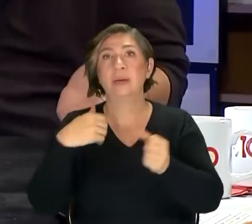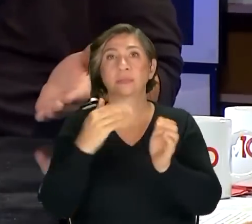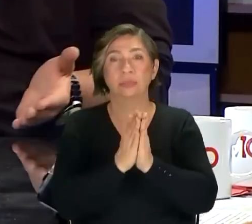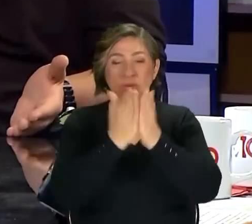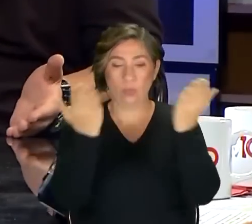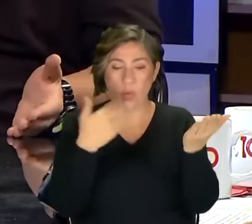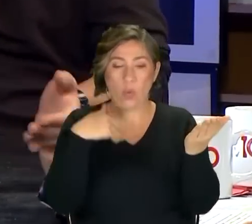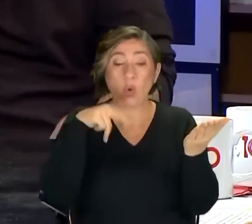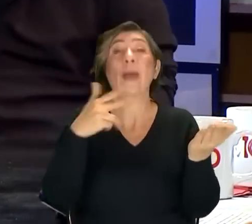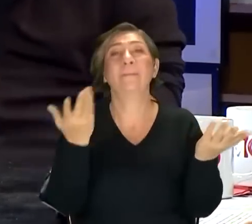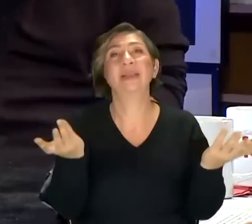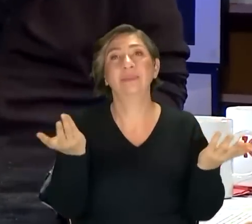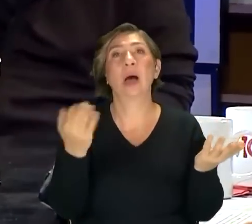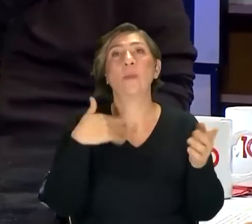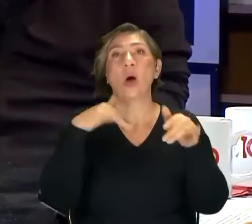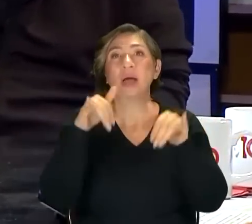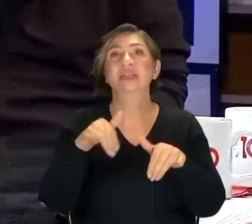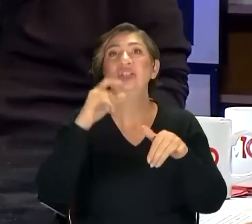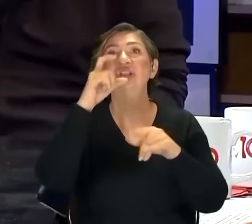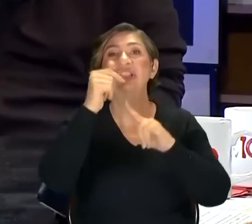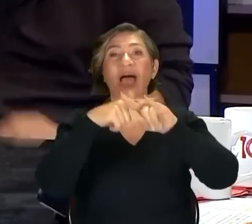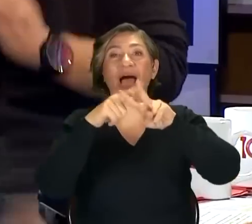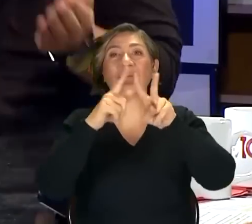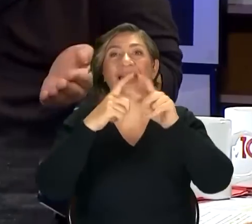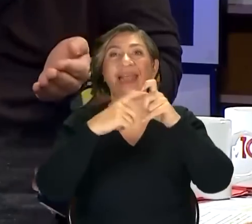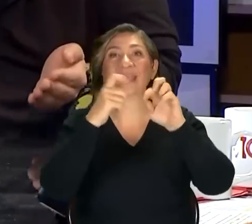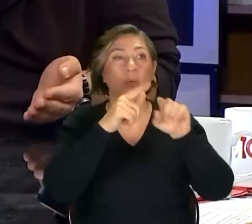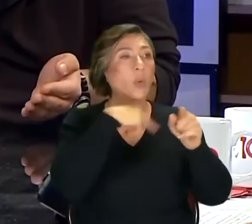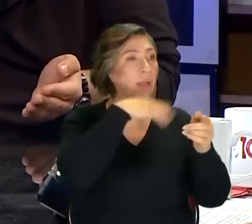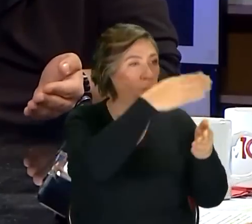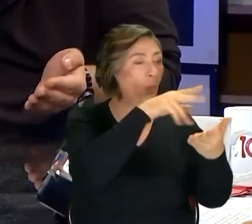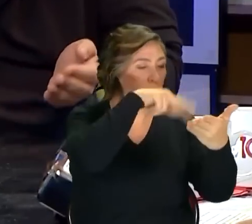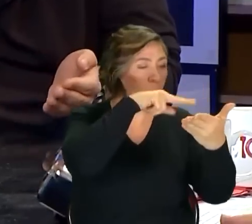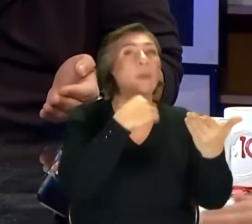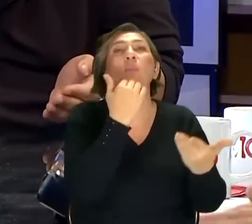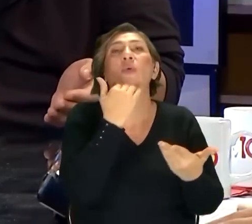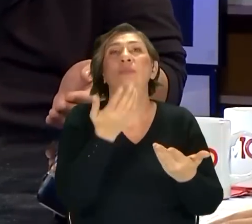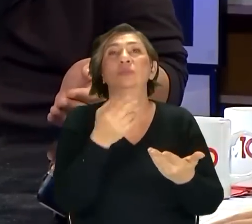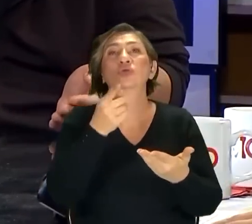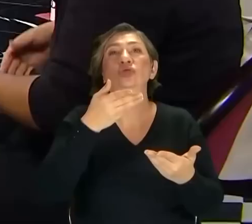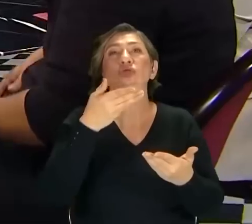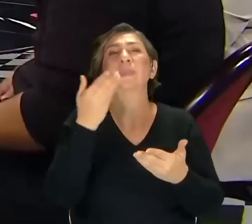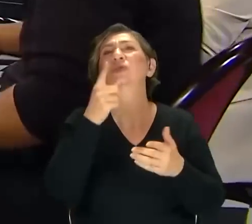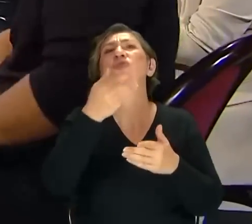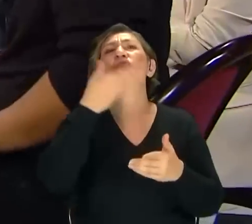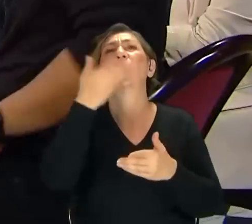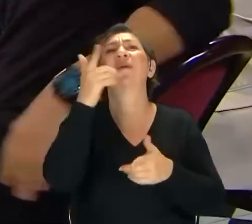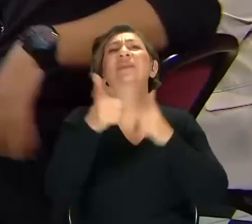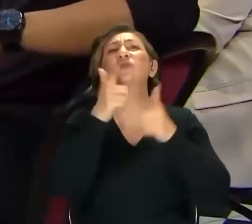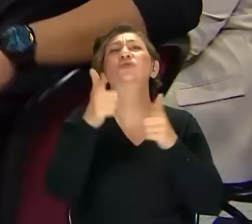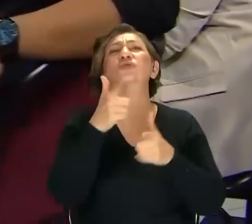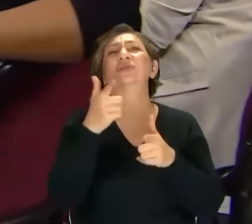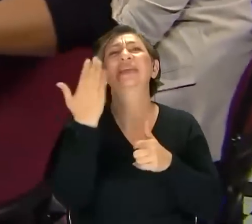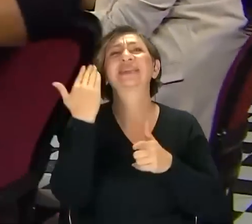menüyü. Tabii ki okuyamadım. Ama ben bunun aynısını burada Cihangir'de de yaşıyorum. Etiler'de de yaşıyorum. Onları da okuyamıyorum ben de mesela. Hiç anlamıyorum. Ya şu çorba videosu. Özür dilerim. Şu çorba